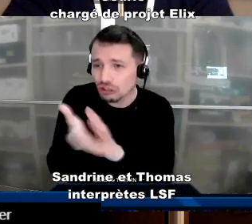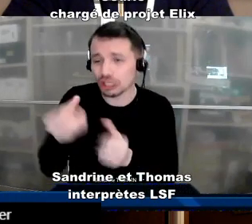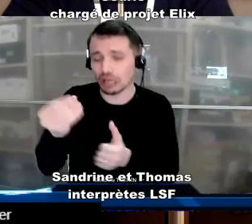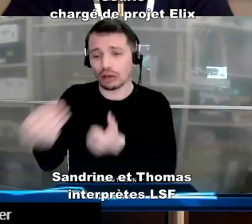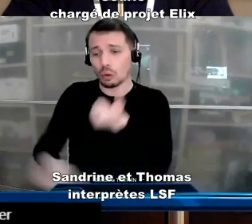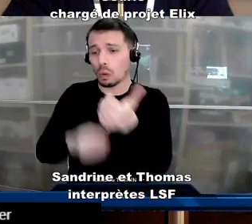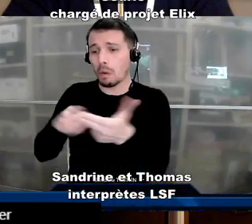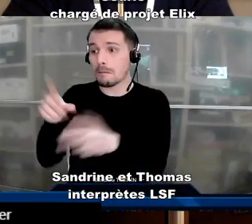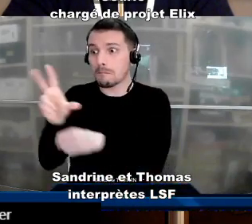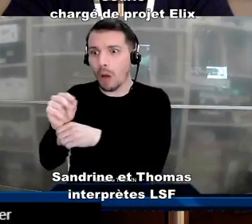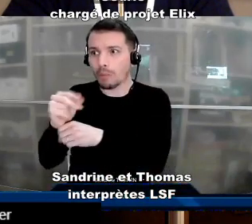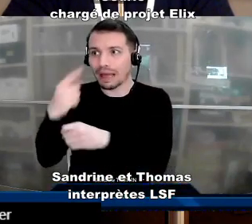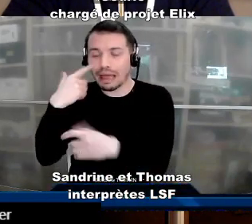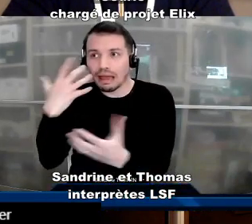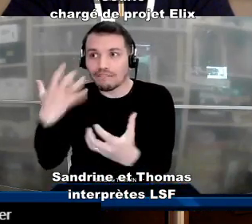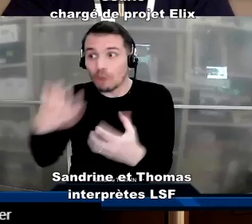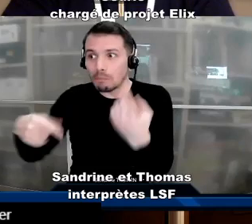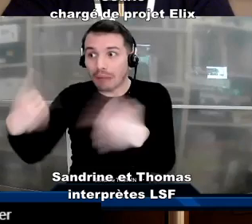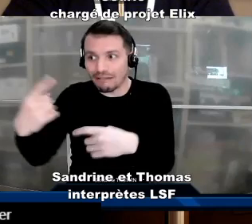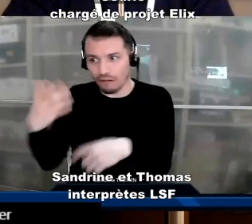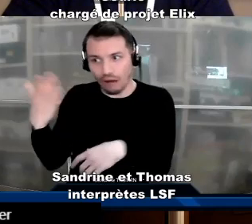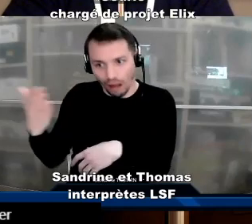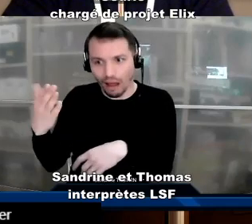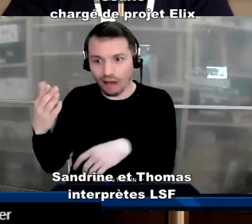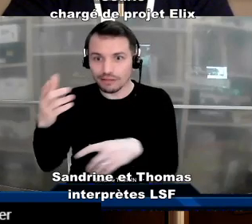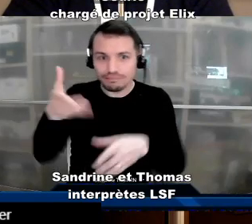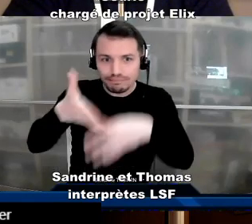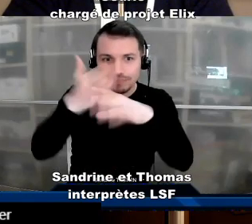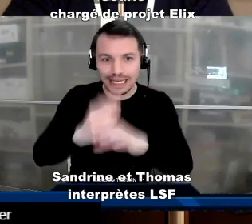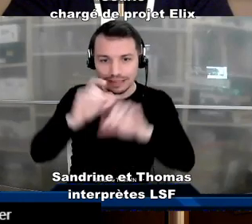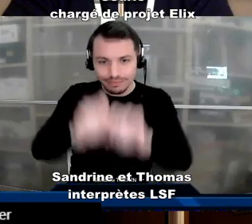d'avoir justement les signes adéquats.